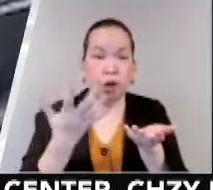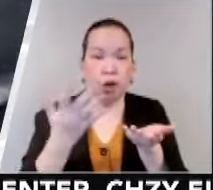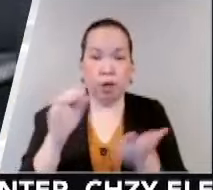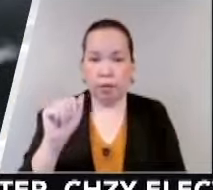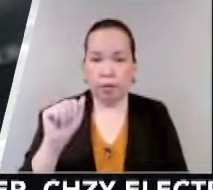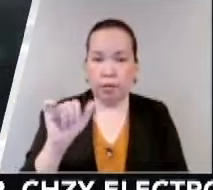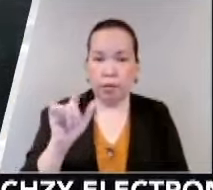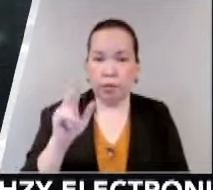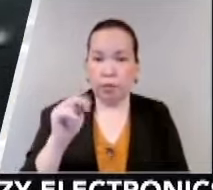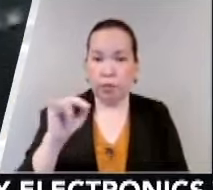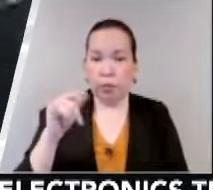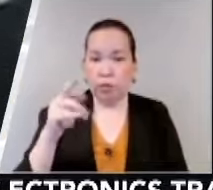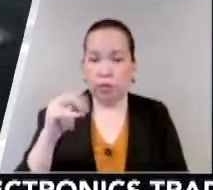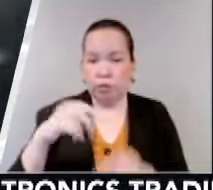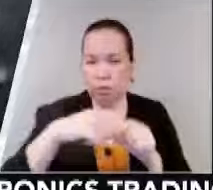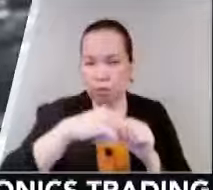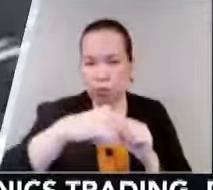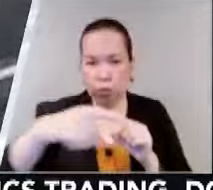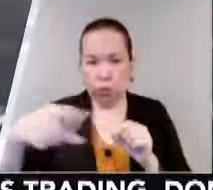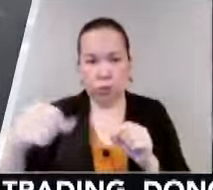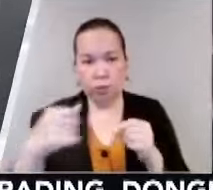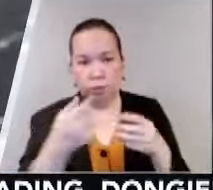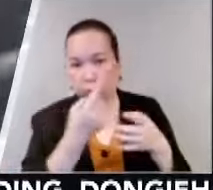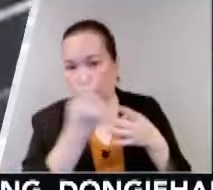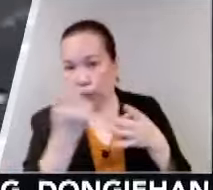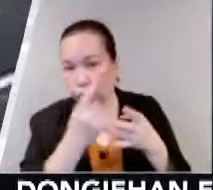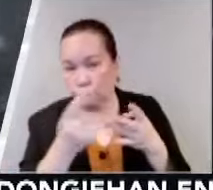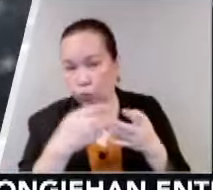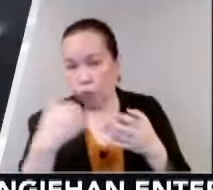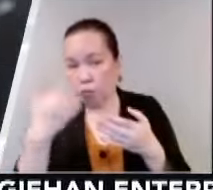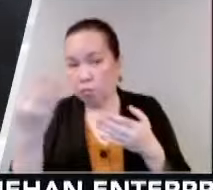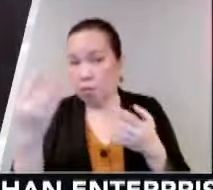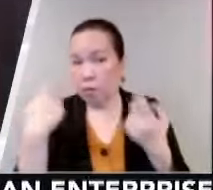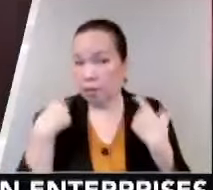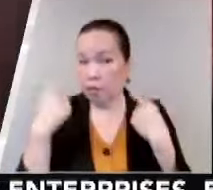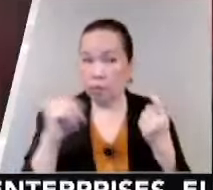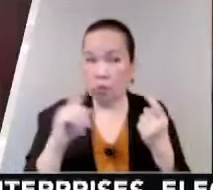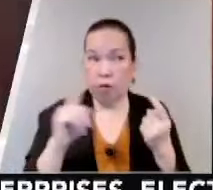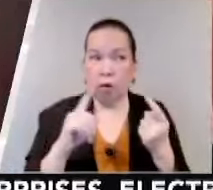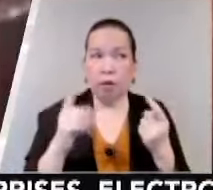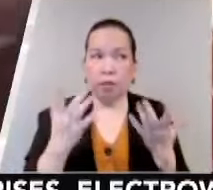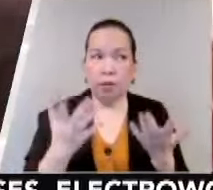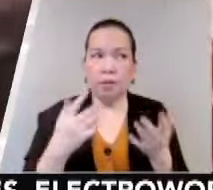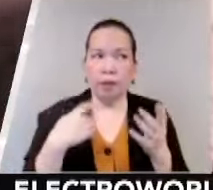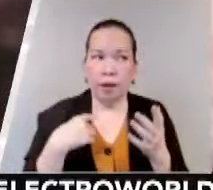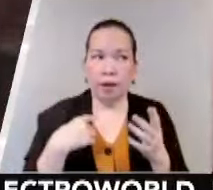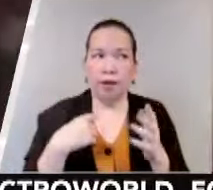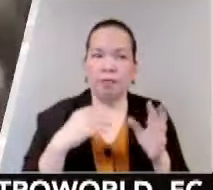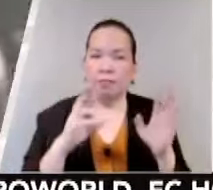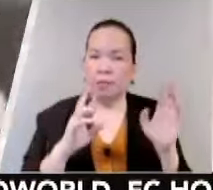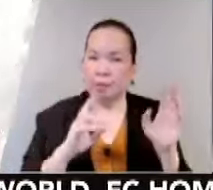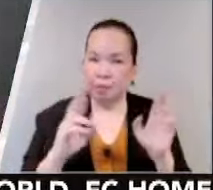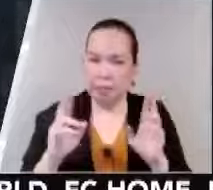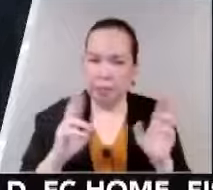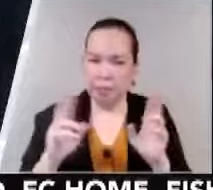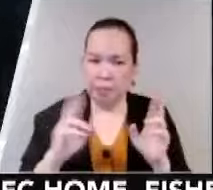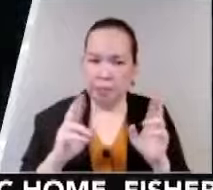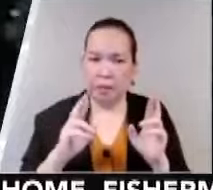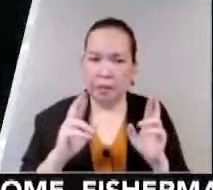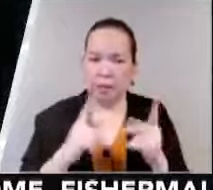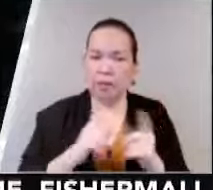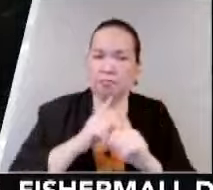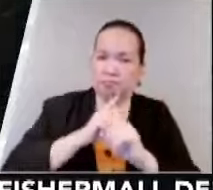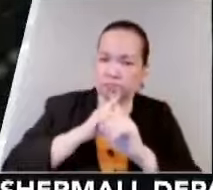mga susunod na linggo, magkakaroon ng tinawag niyang proportionate, deliberate at reasonable na sagot ang